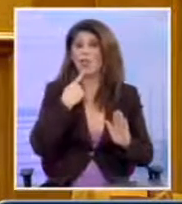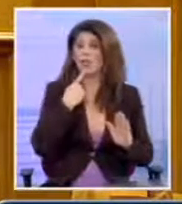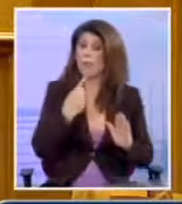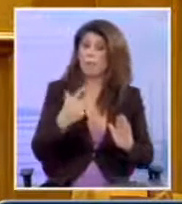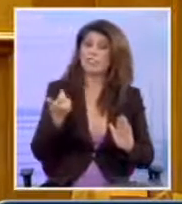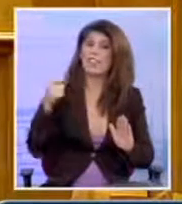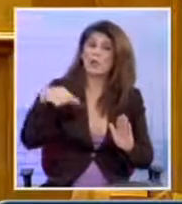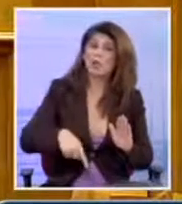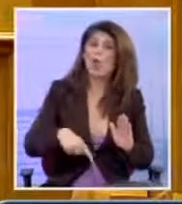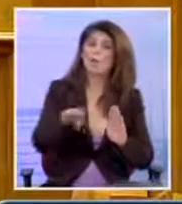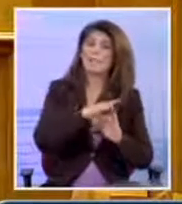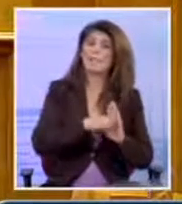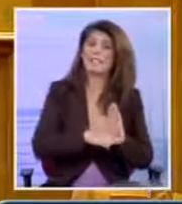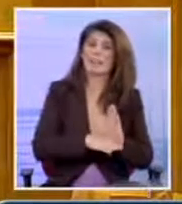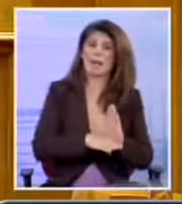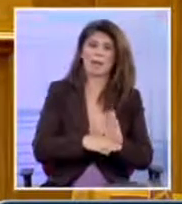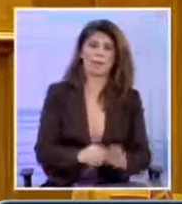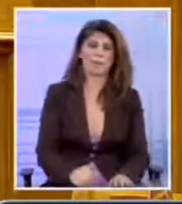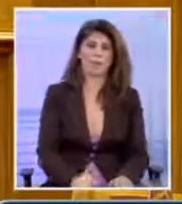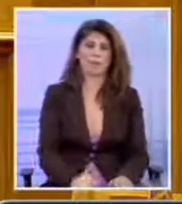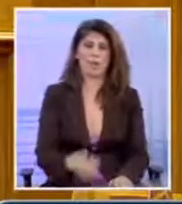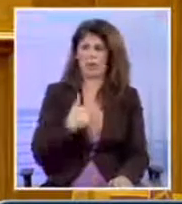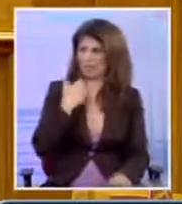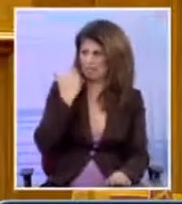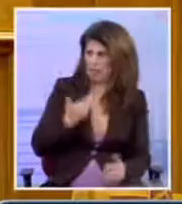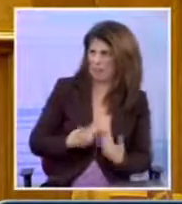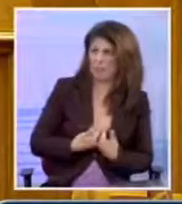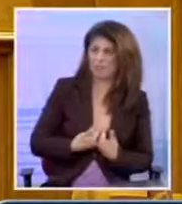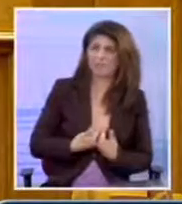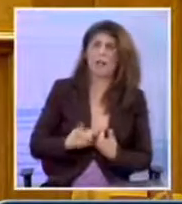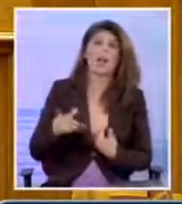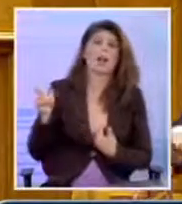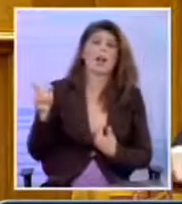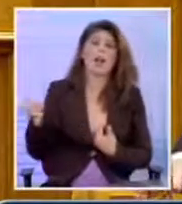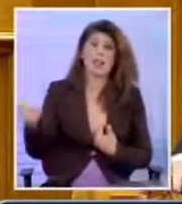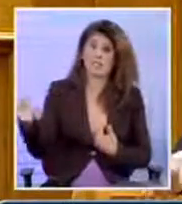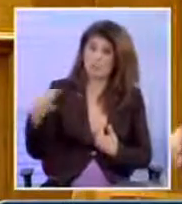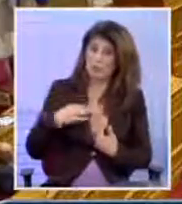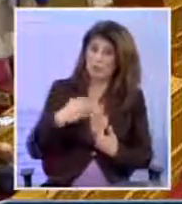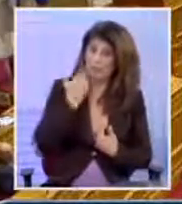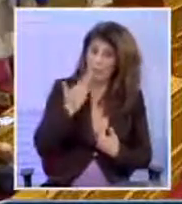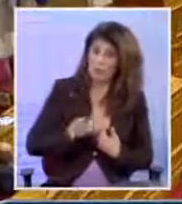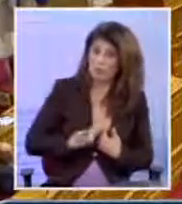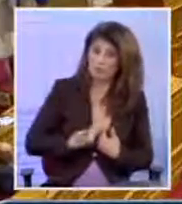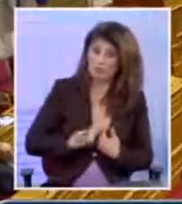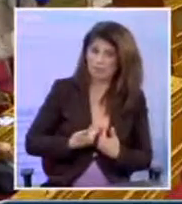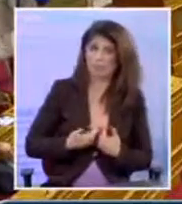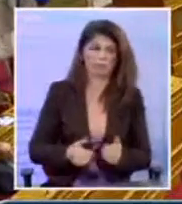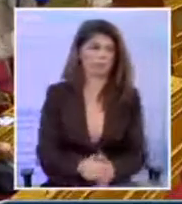κάνουμε τώρα με τη λίστα. Διότι να ντρέπομαι... Εσείς παρακαλώ, κύριε Αλεξιάδη,